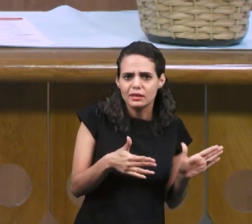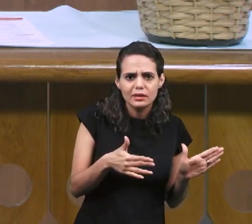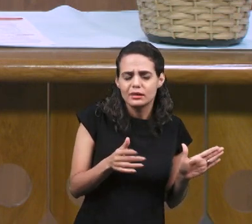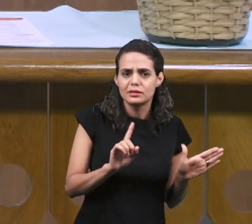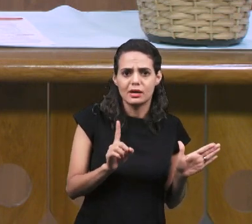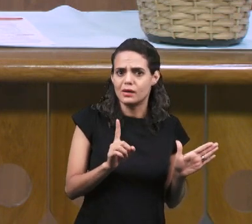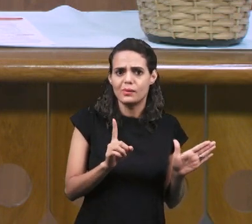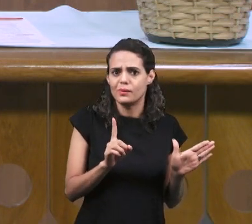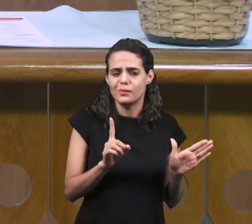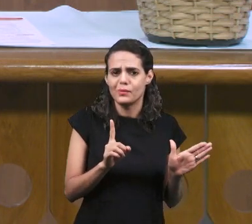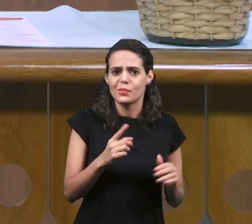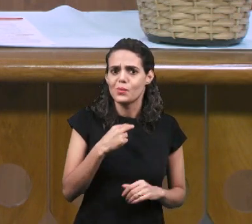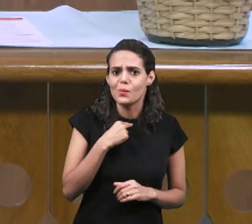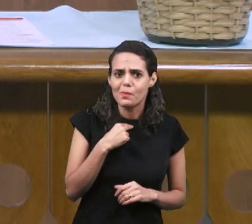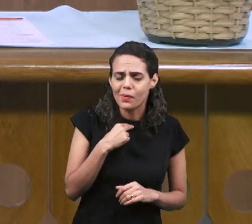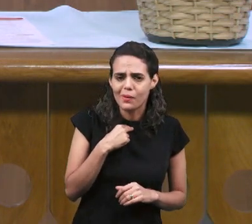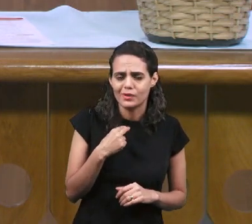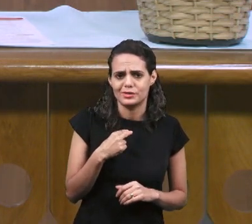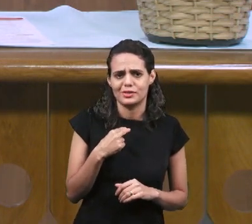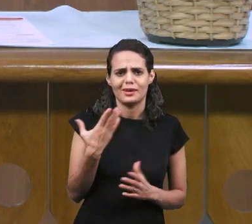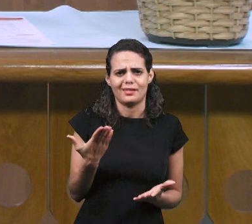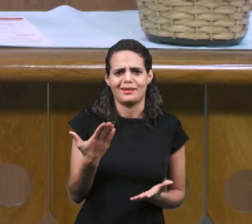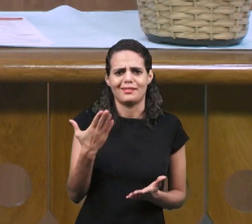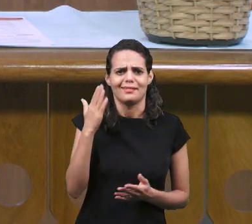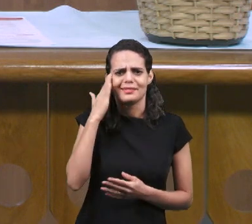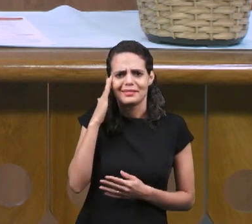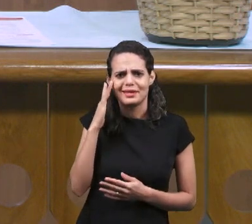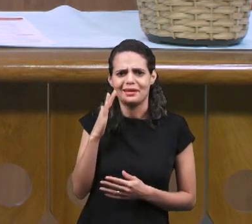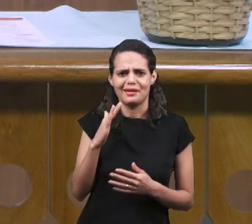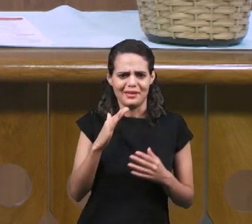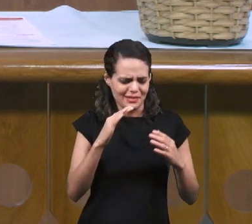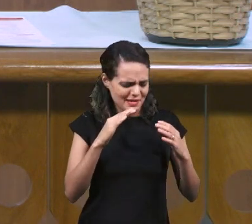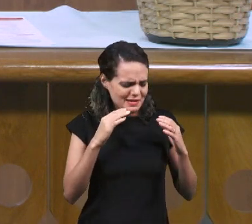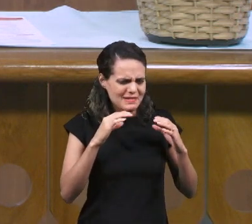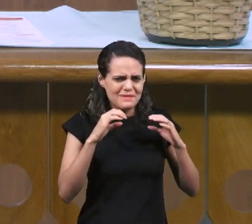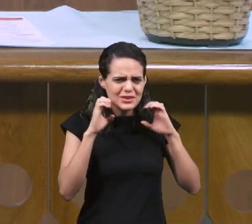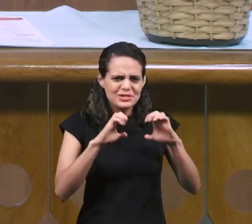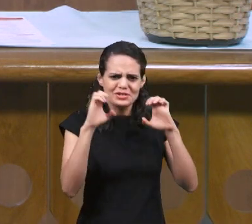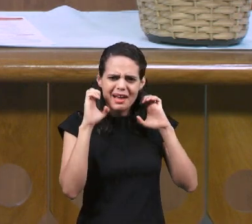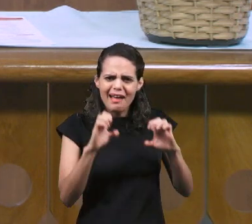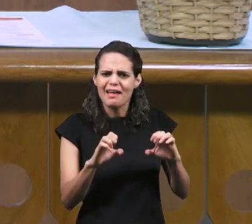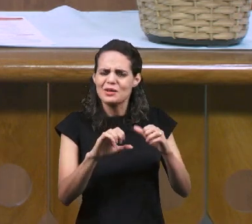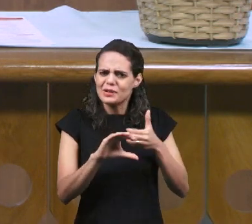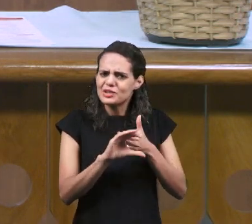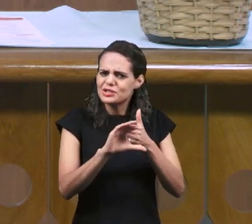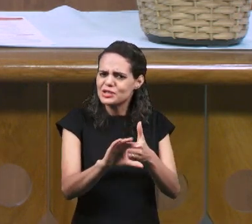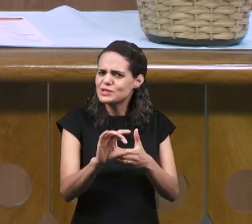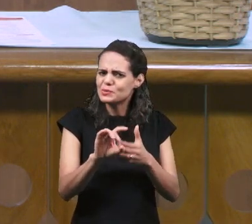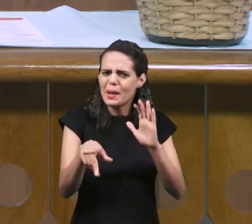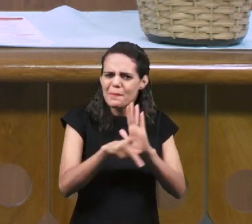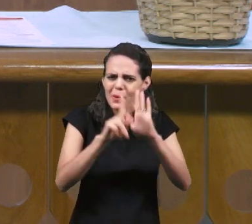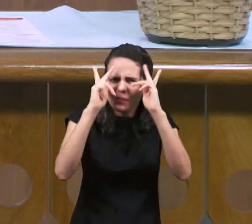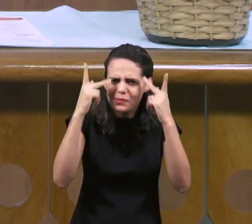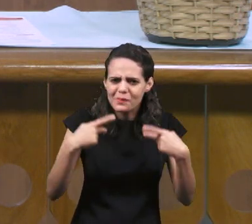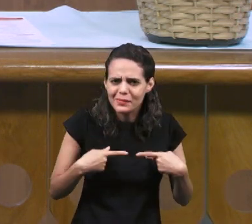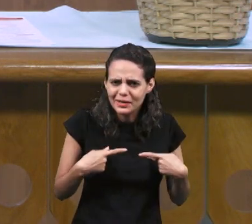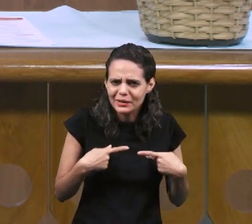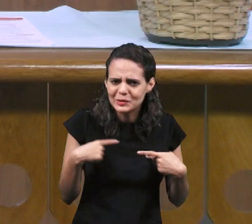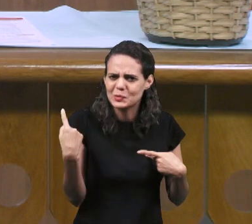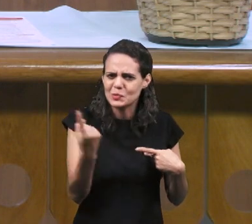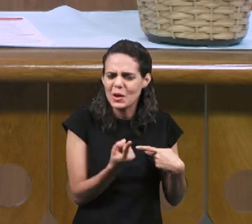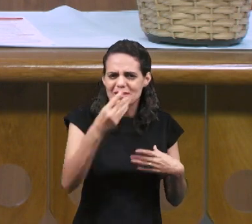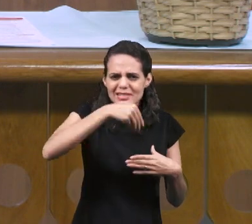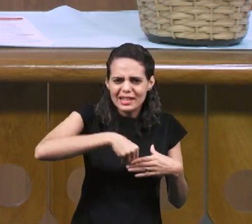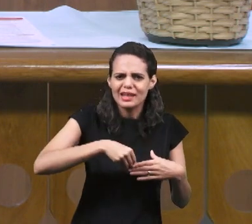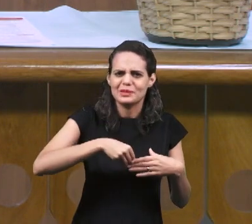nous sommes dans une institution humaine où nous pouvons mettre toute notre raison et dans un projet pour expliquer